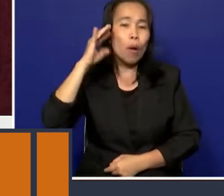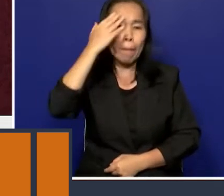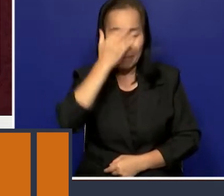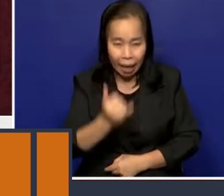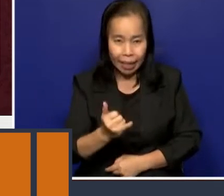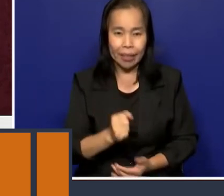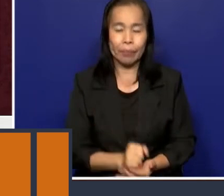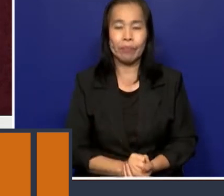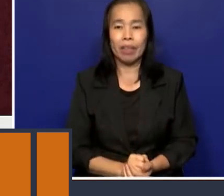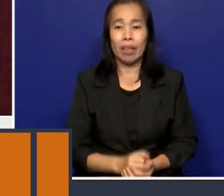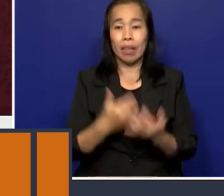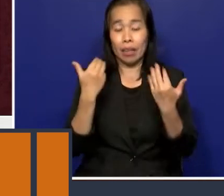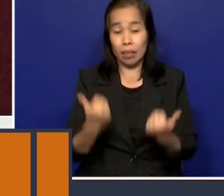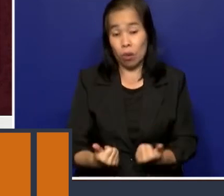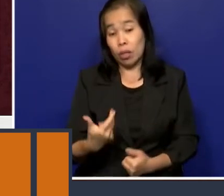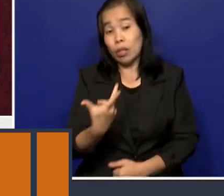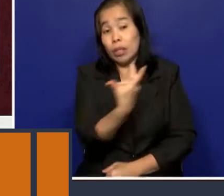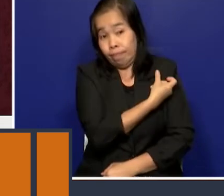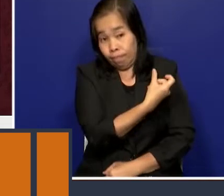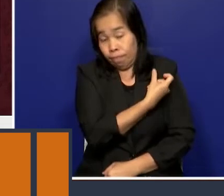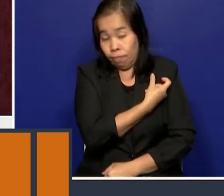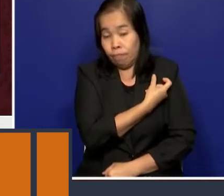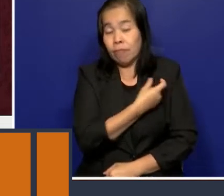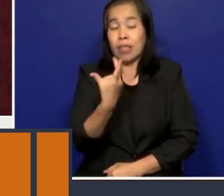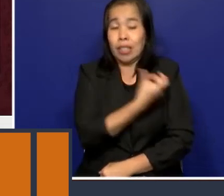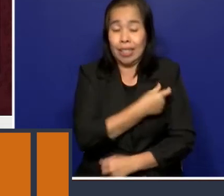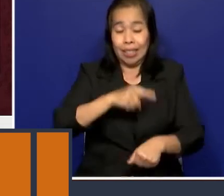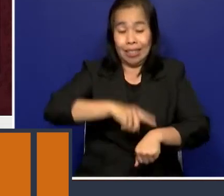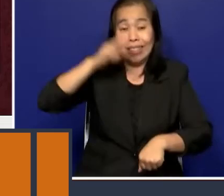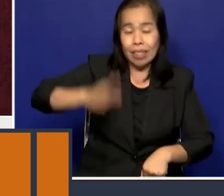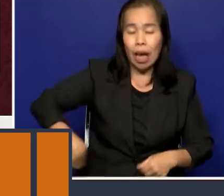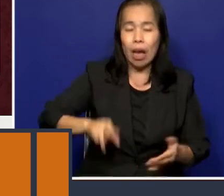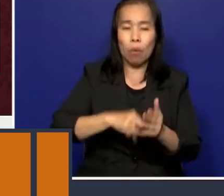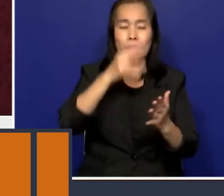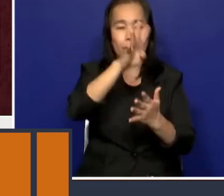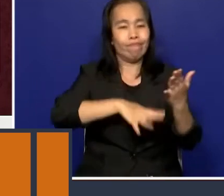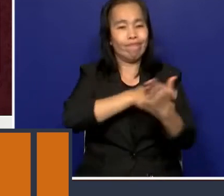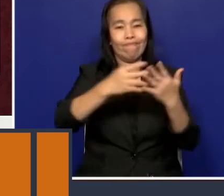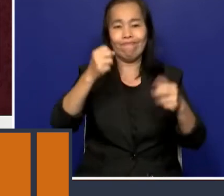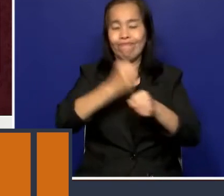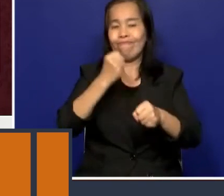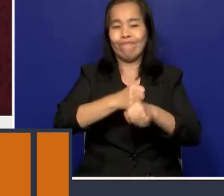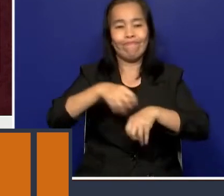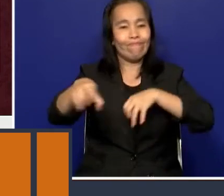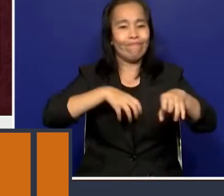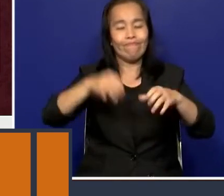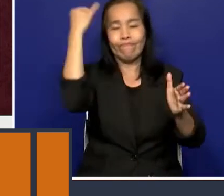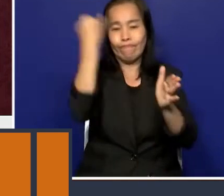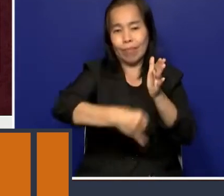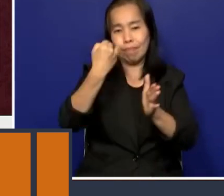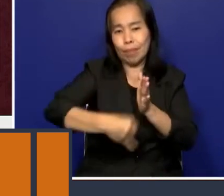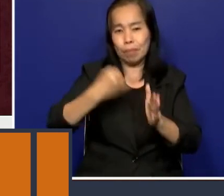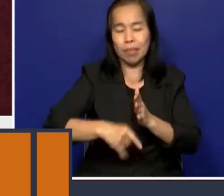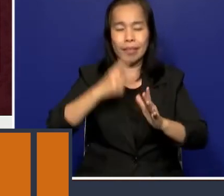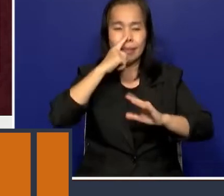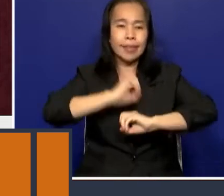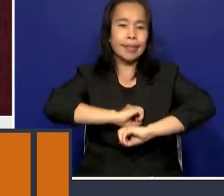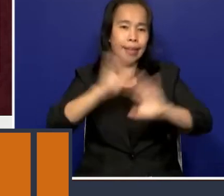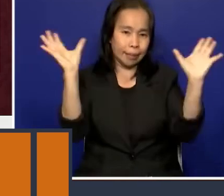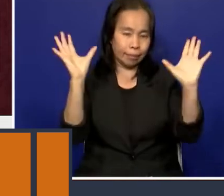มาจากการบริหารรชการทบกพ่องวางแผนผดพลาดของคนเองปยุติและนายอารุทินอย่างชัดแจ้